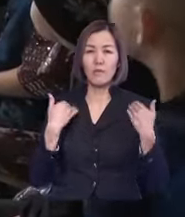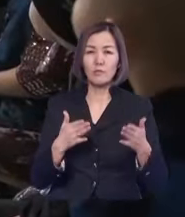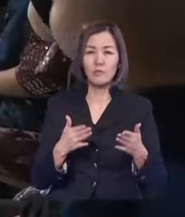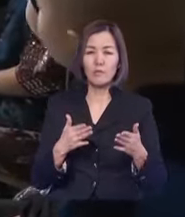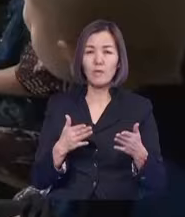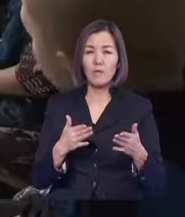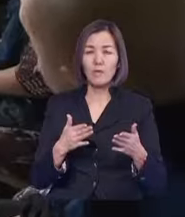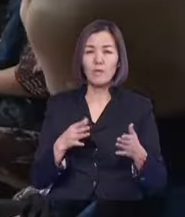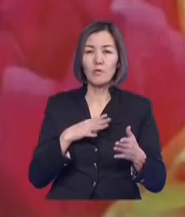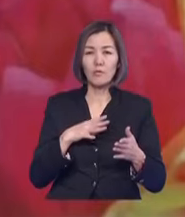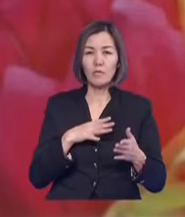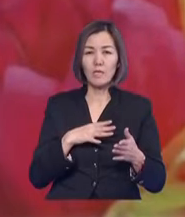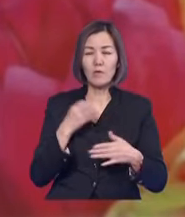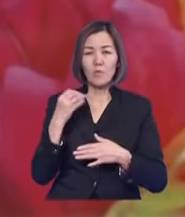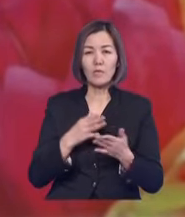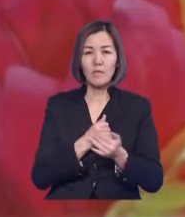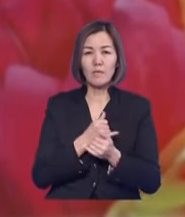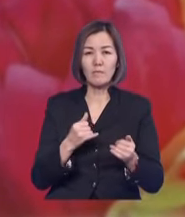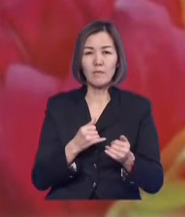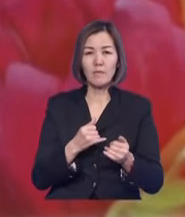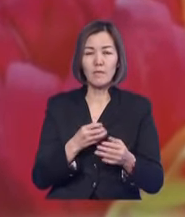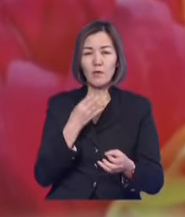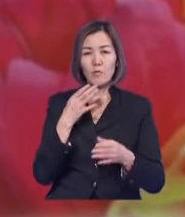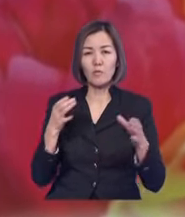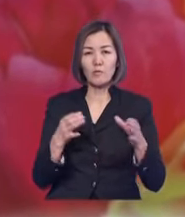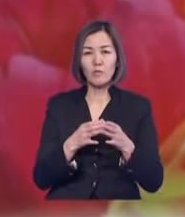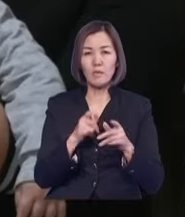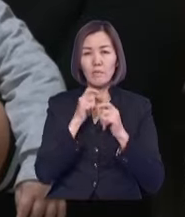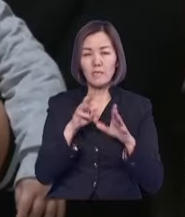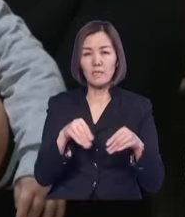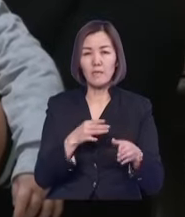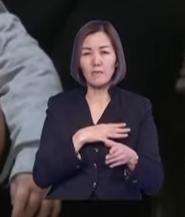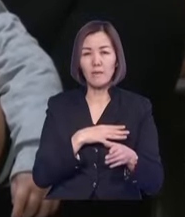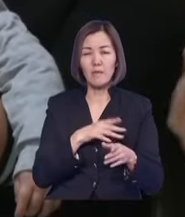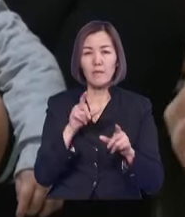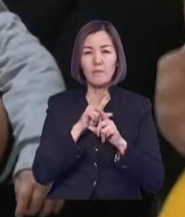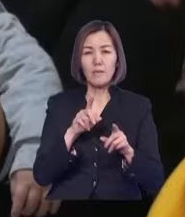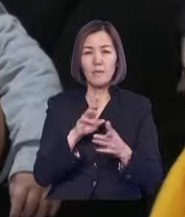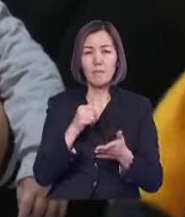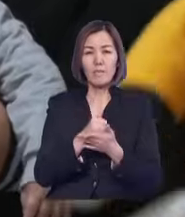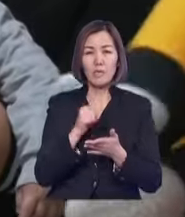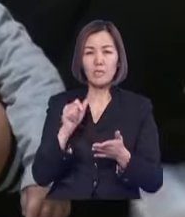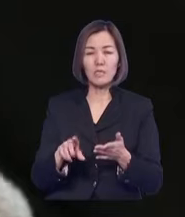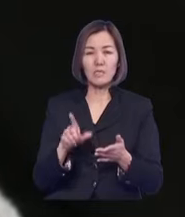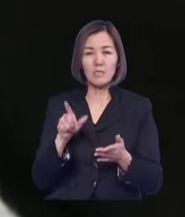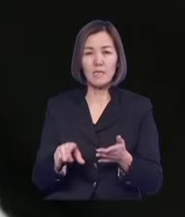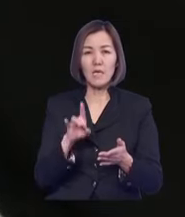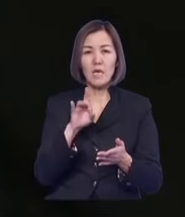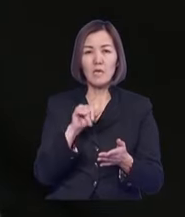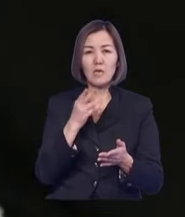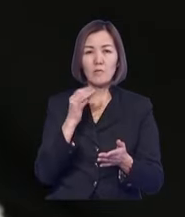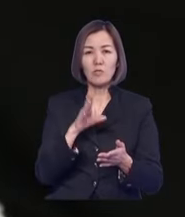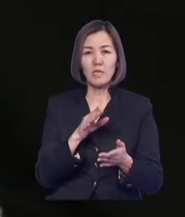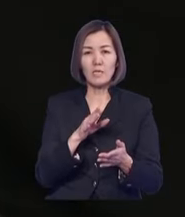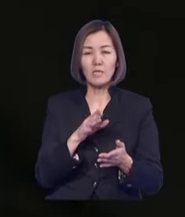жарды тілектерін жеткізді. Ал орталық қызметкерлері оларға гүл шоқтары мен сыйлықтарын табыстады. Мекеменің басшысы Раушан Алпысбаев сынаққа